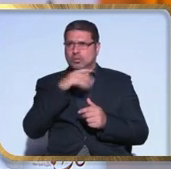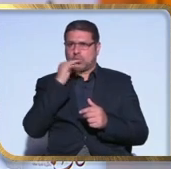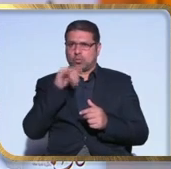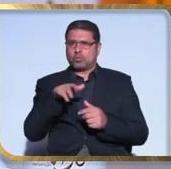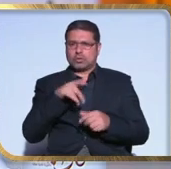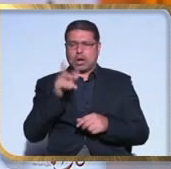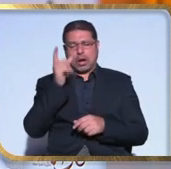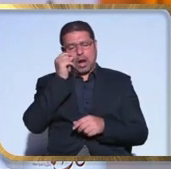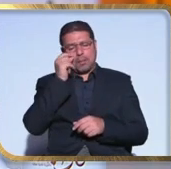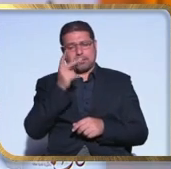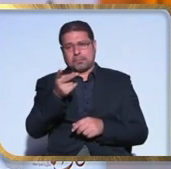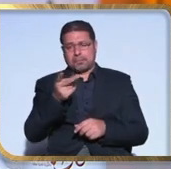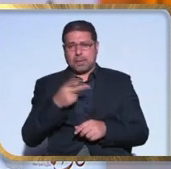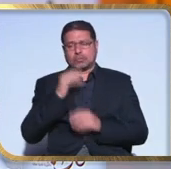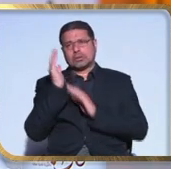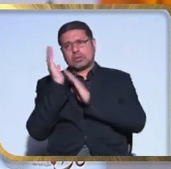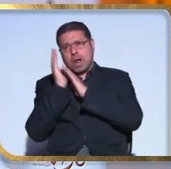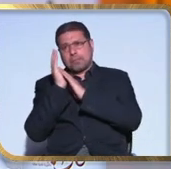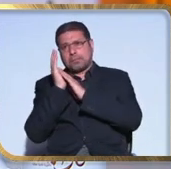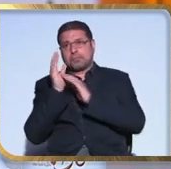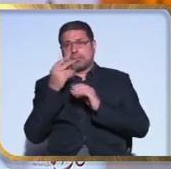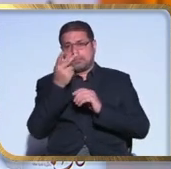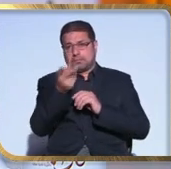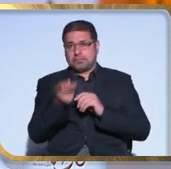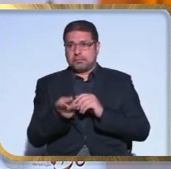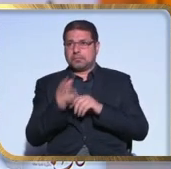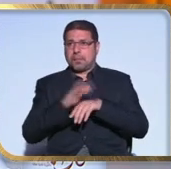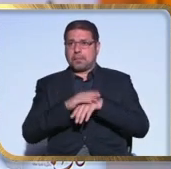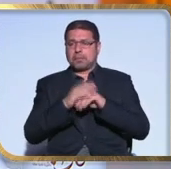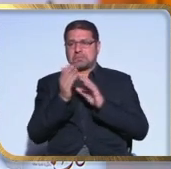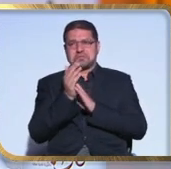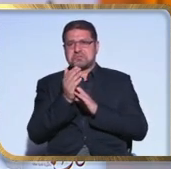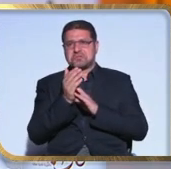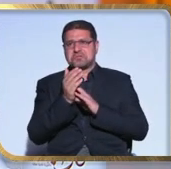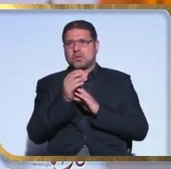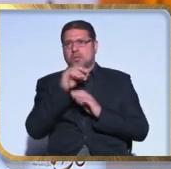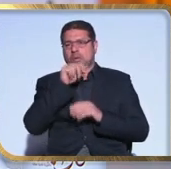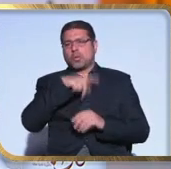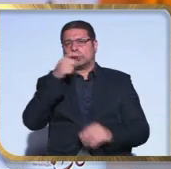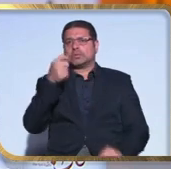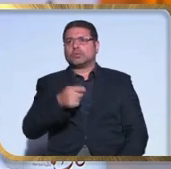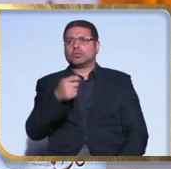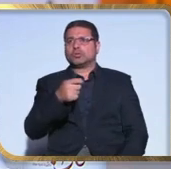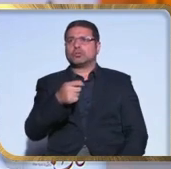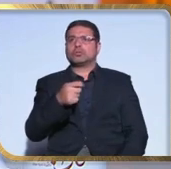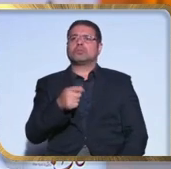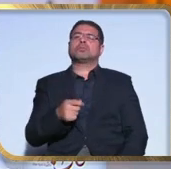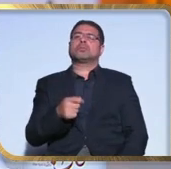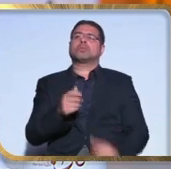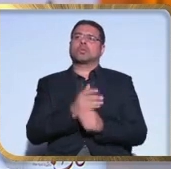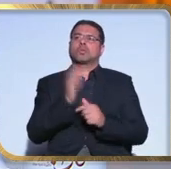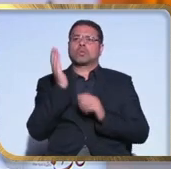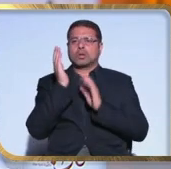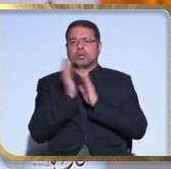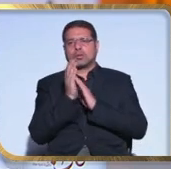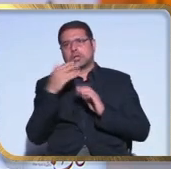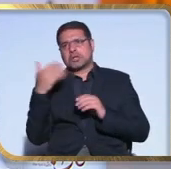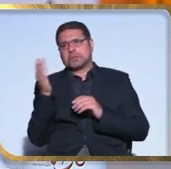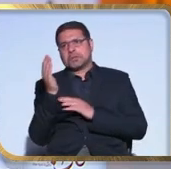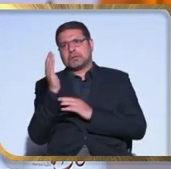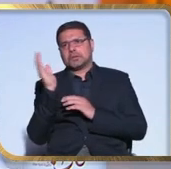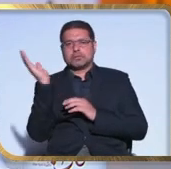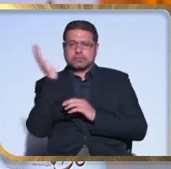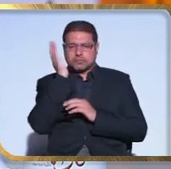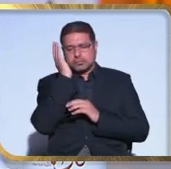داخل ينام يحط ايديه صلى الله عليه وسلم الشريفه وضع يده اليمنى